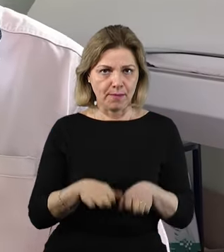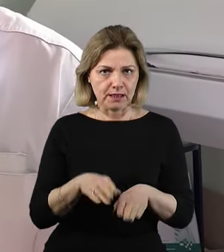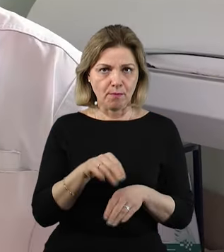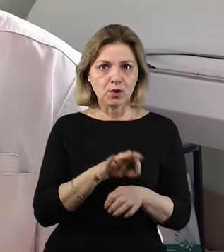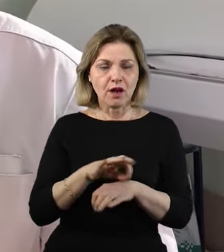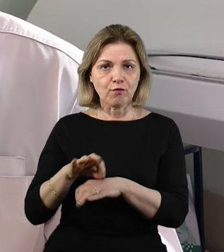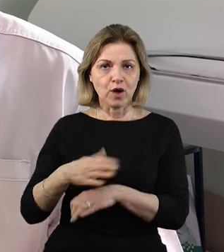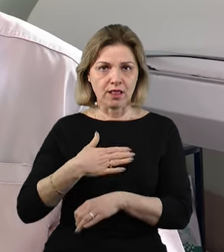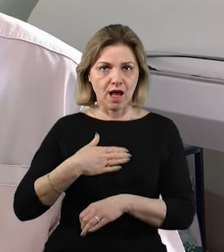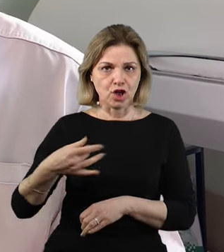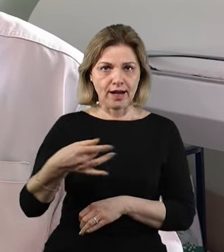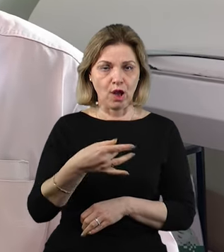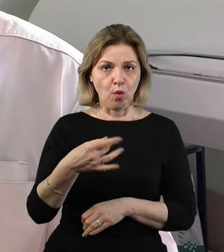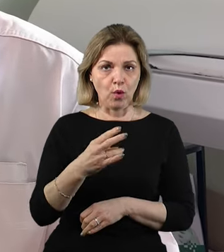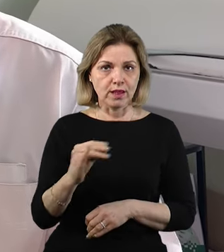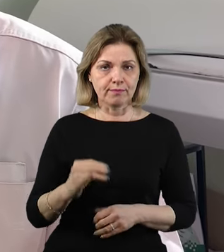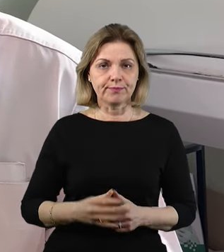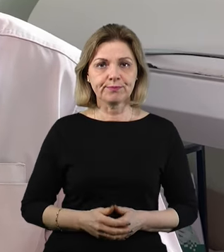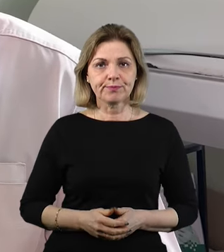захворюваності в нашому регіоні.